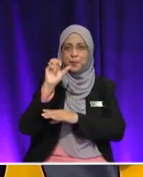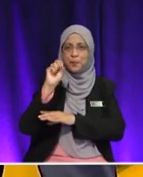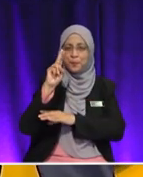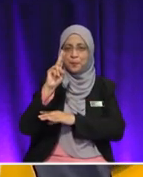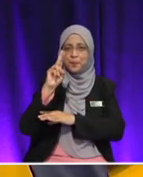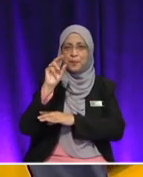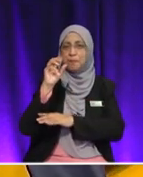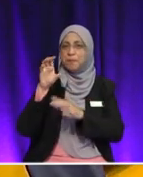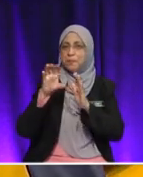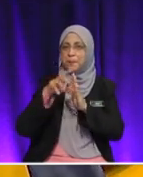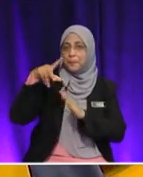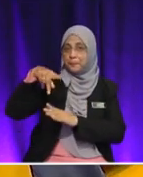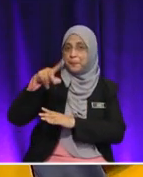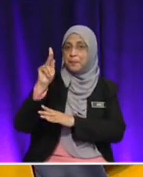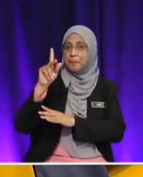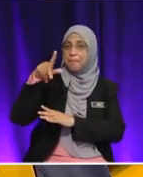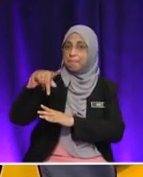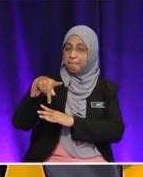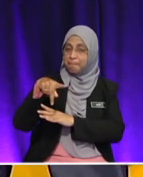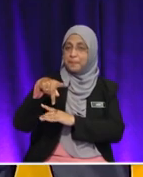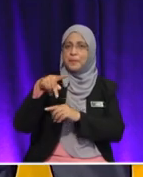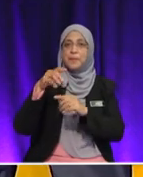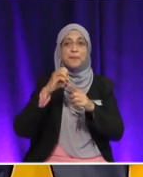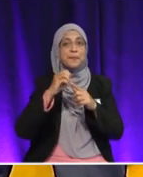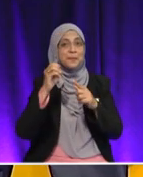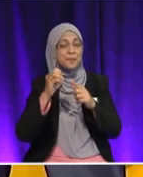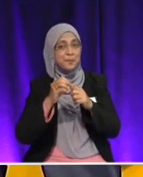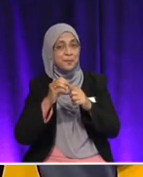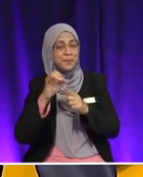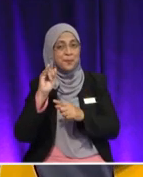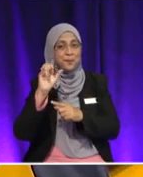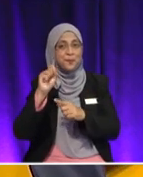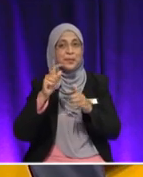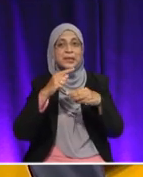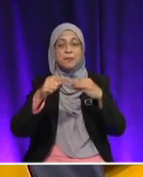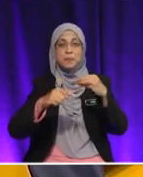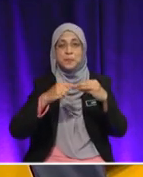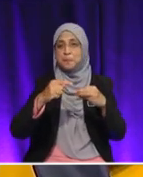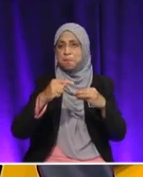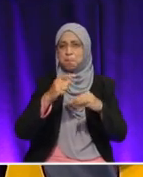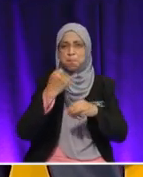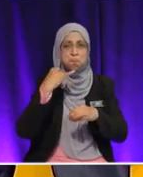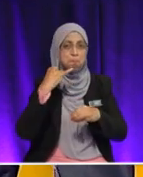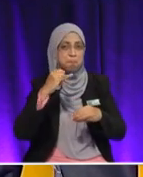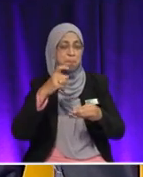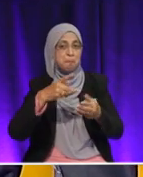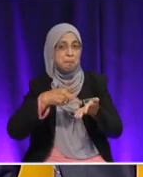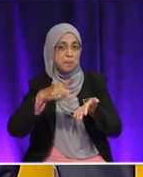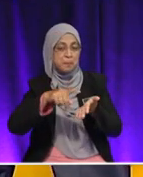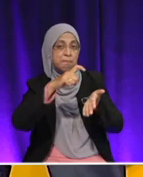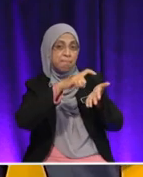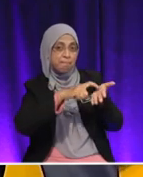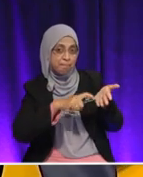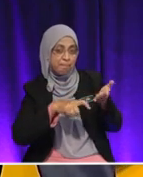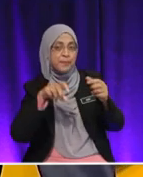boleh kaitkan di bawah 12 ataupun isu yang berkaitan tentang penjelasan pembayaran Cukai itu boleh dikaitkan di bawah salah satu